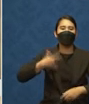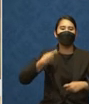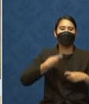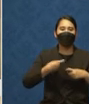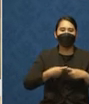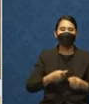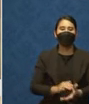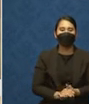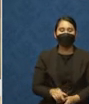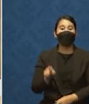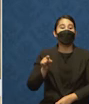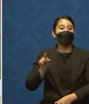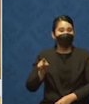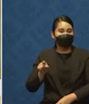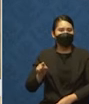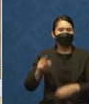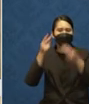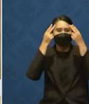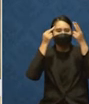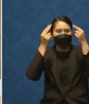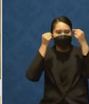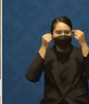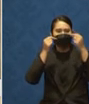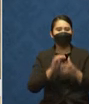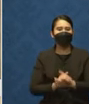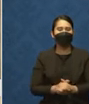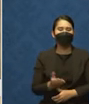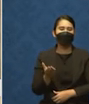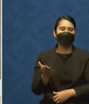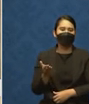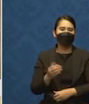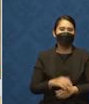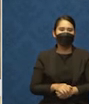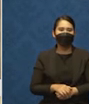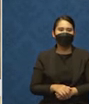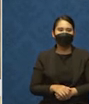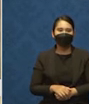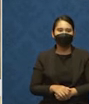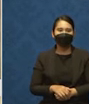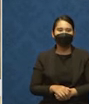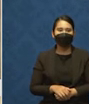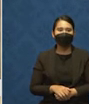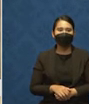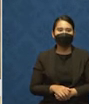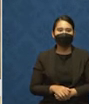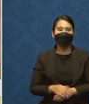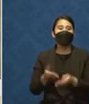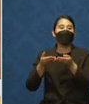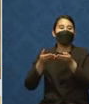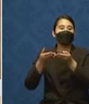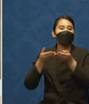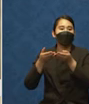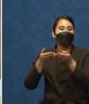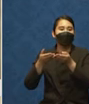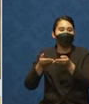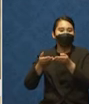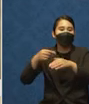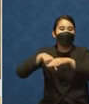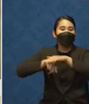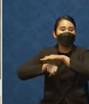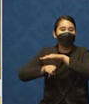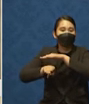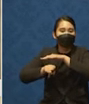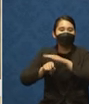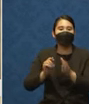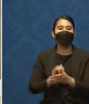รือคุณเป็นนายกรัฐมนตรีนะครับคุณจะเลือกเรือดำน้ำจีนที่ไม่มีเครื่องยนต์หรือคุณจะ